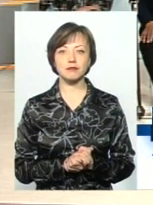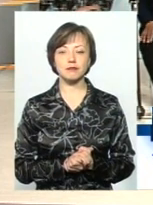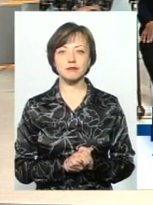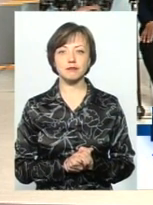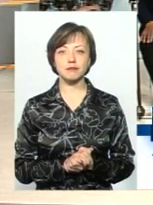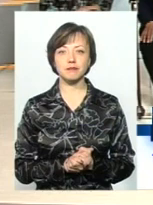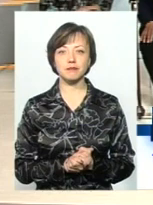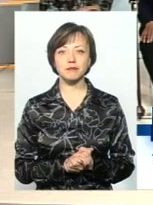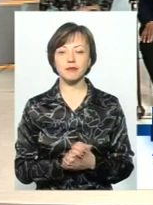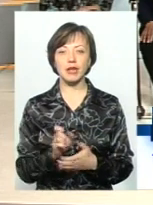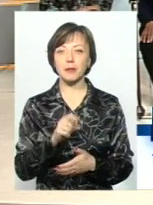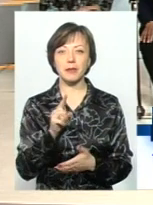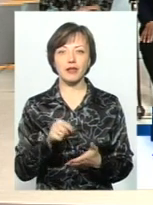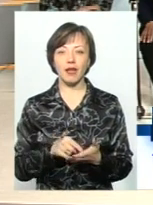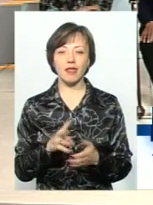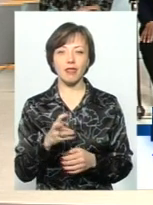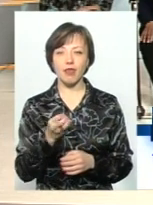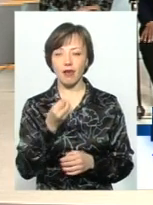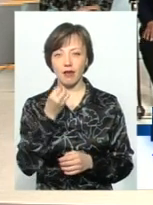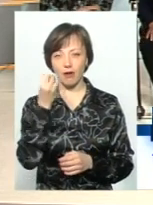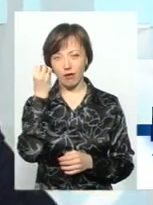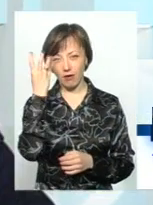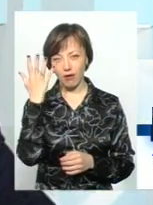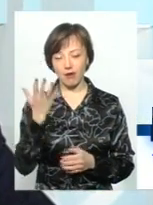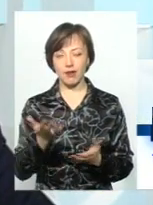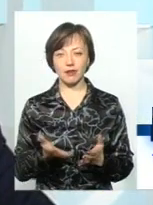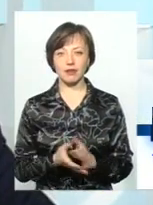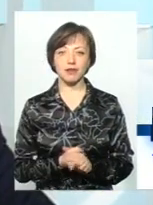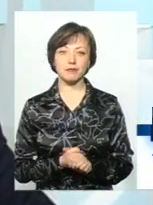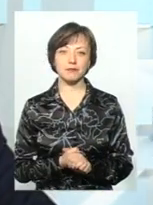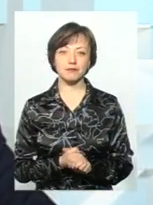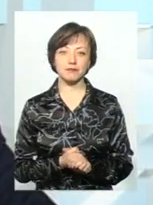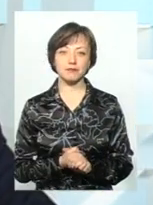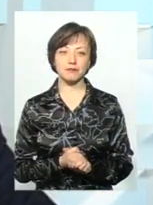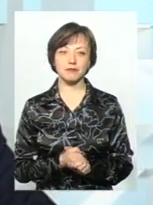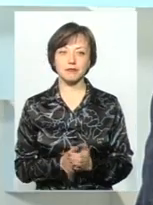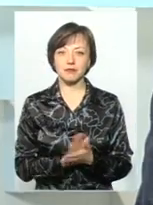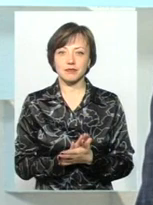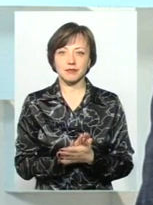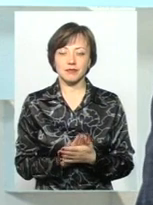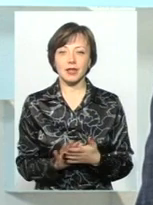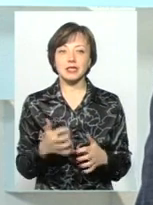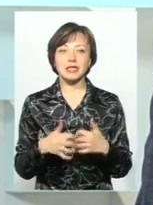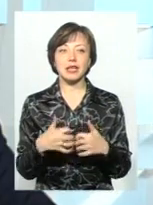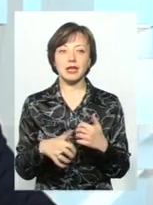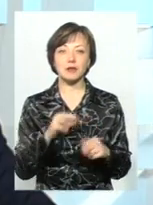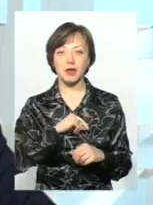Ну, по-перше, питання, скажімо, некоректне, скажімо, ну, чисто... Середня зарплата на Хмельницькгазі.